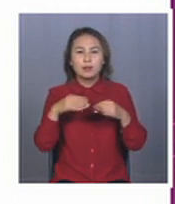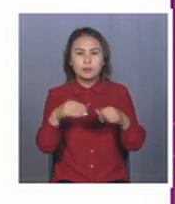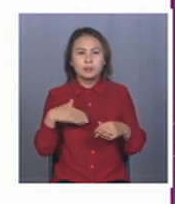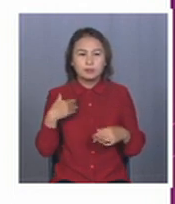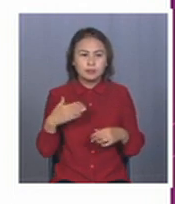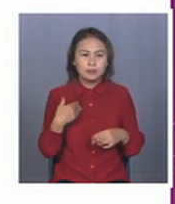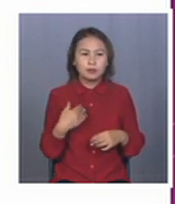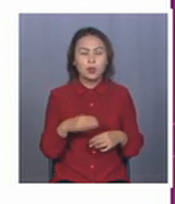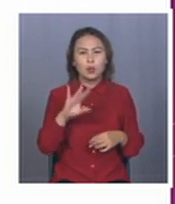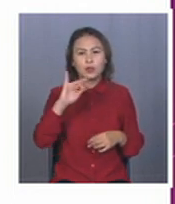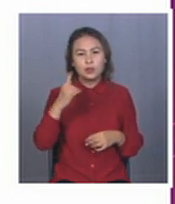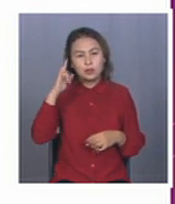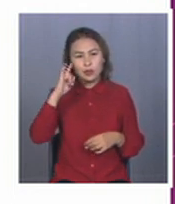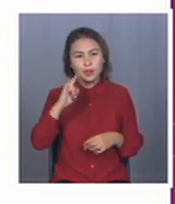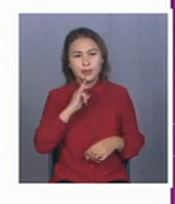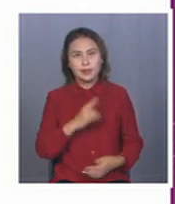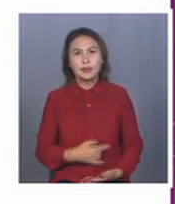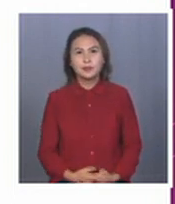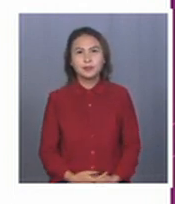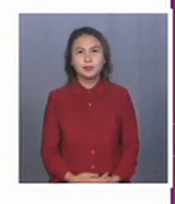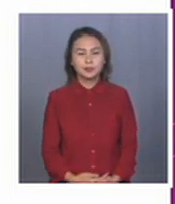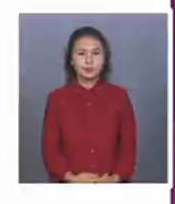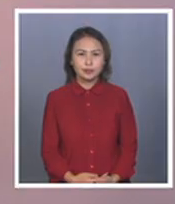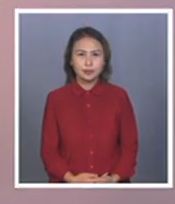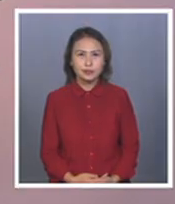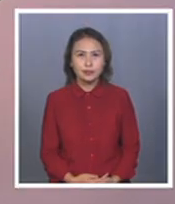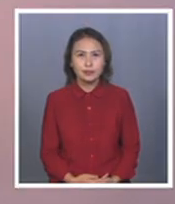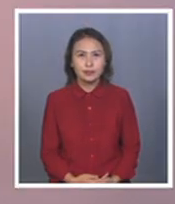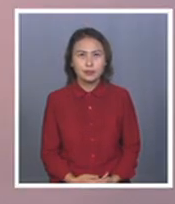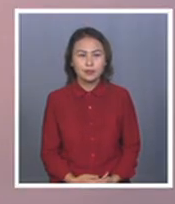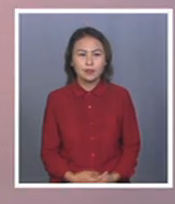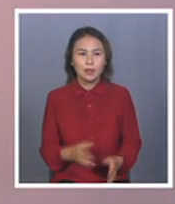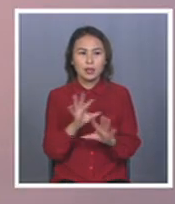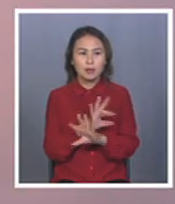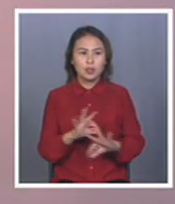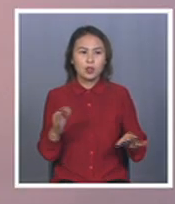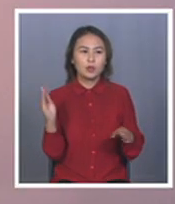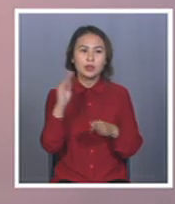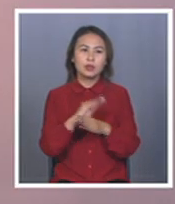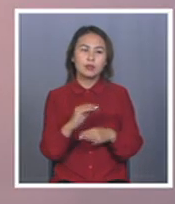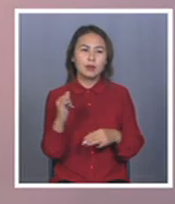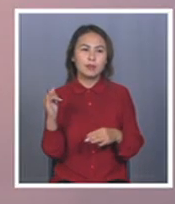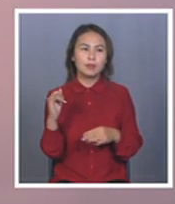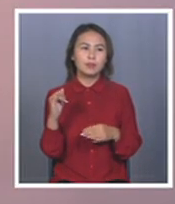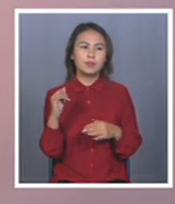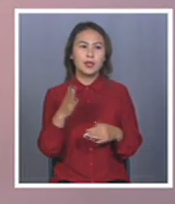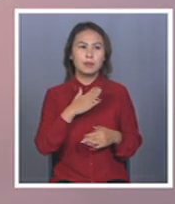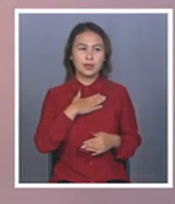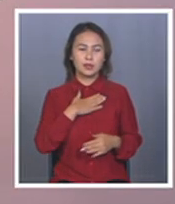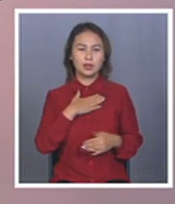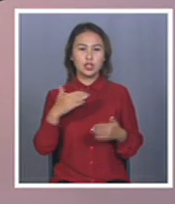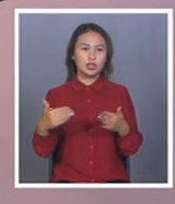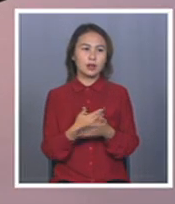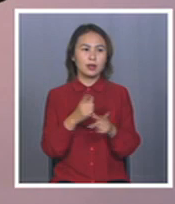өте жақсы балалар. Ол да оңтүстік Қазақстанда өсіріледі екен. Тамаша, сонымен бірге балалар, бізде жаңағы